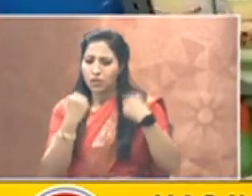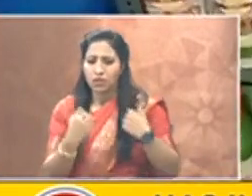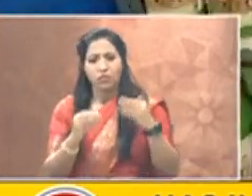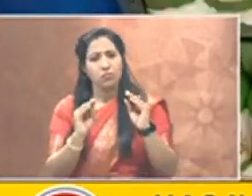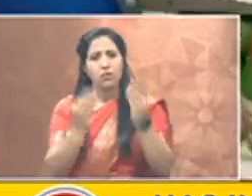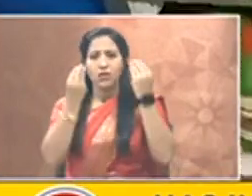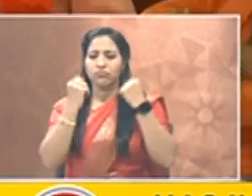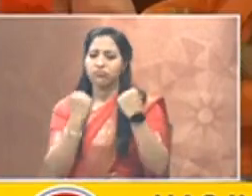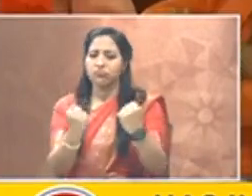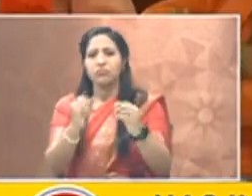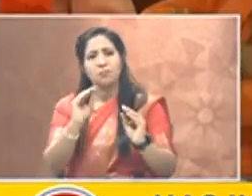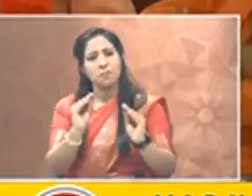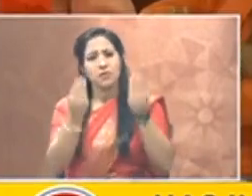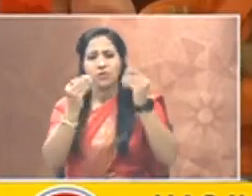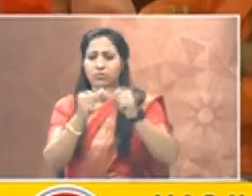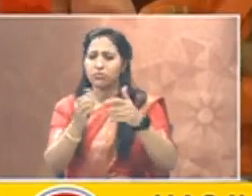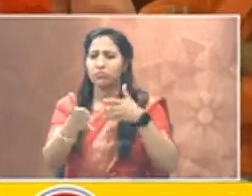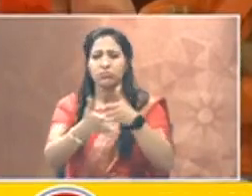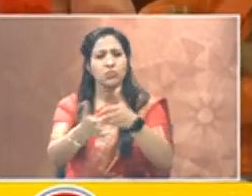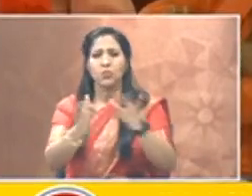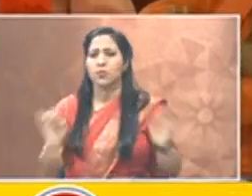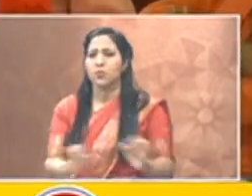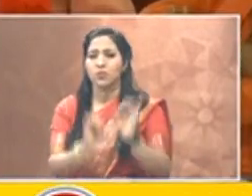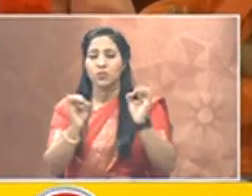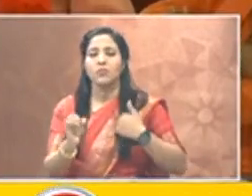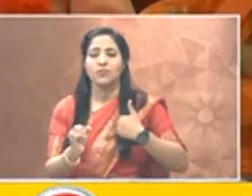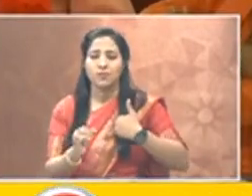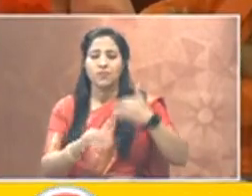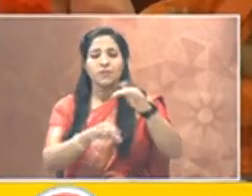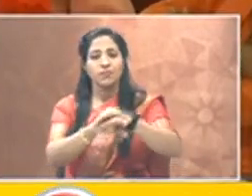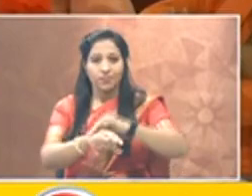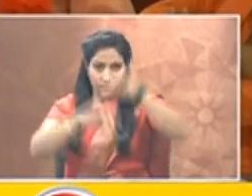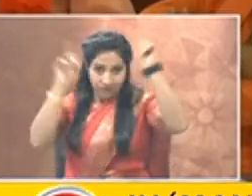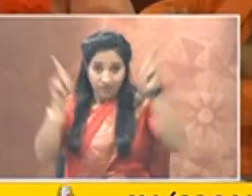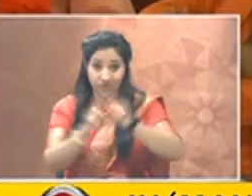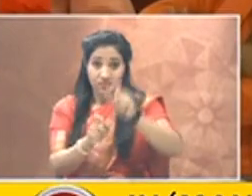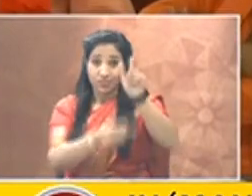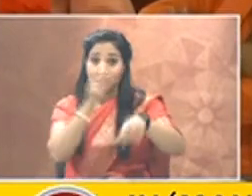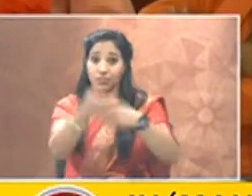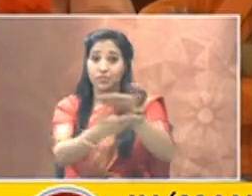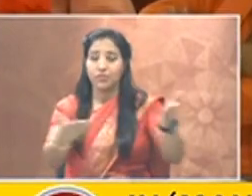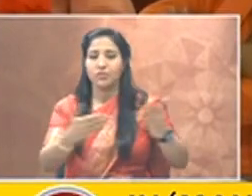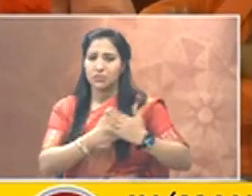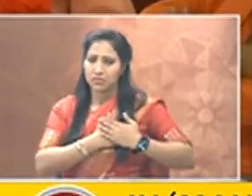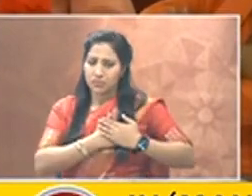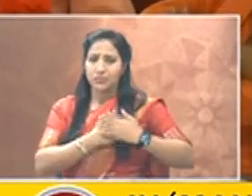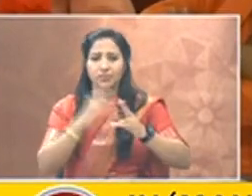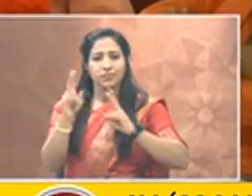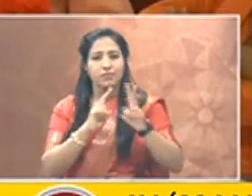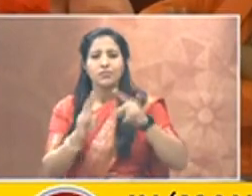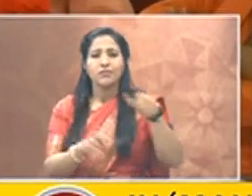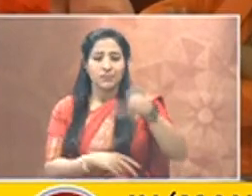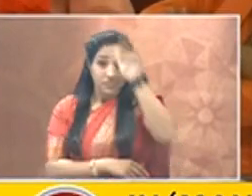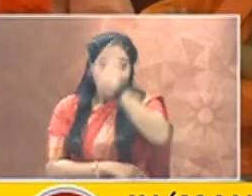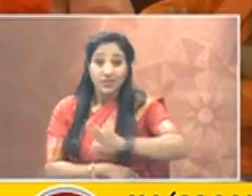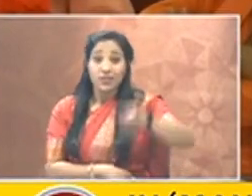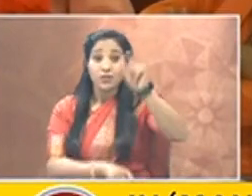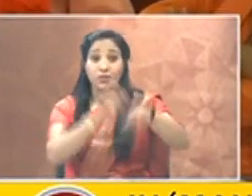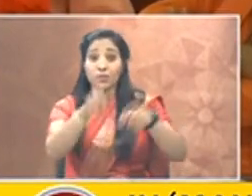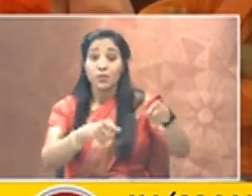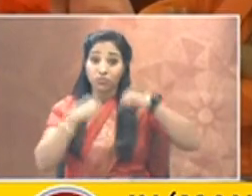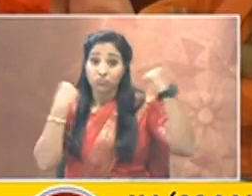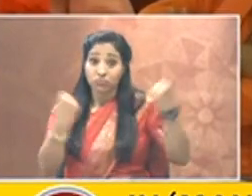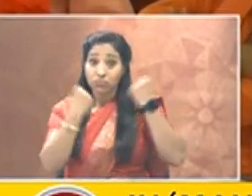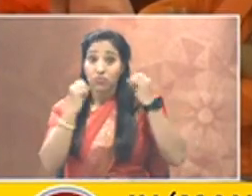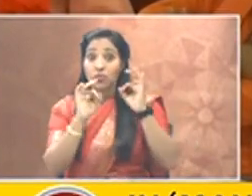भी बेहतर हुई है। मेरे प्यारे देशवासियों, मन की बात में हम ऐसे देशवासियों के प्रयासों